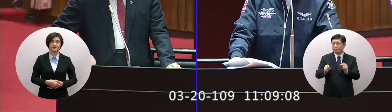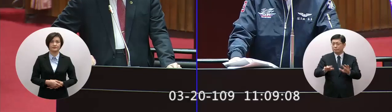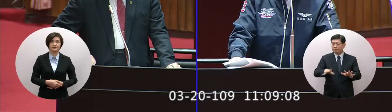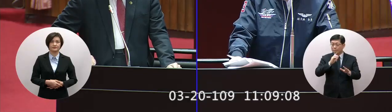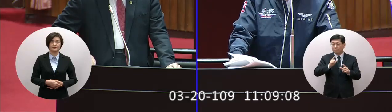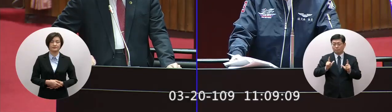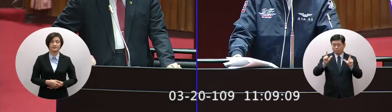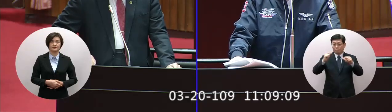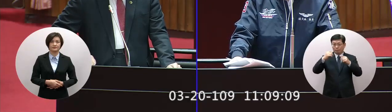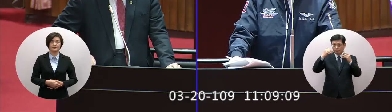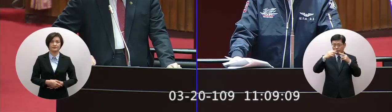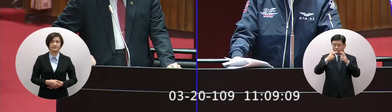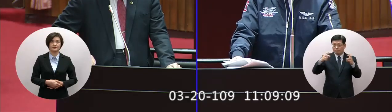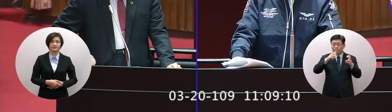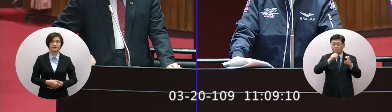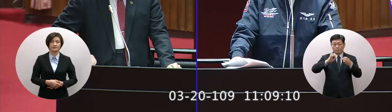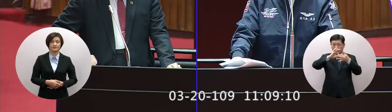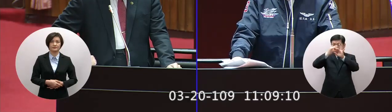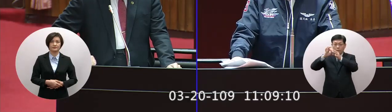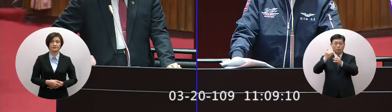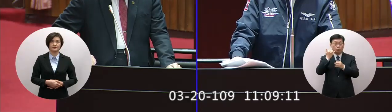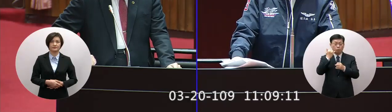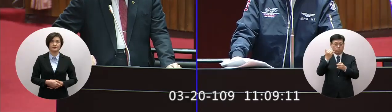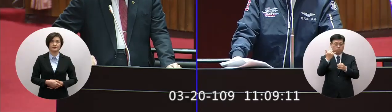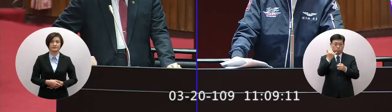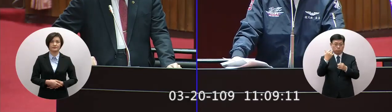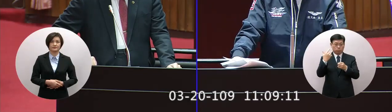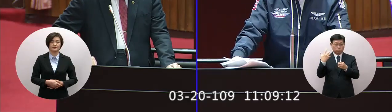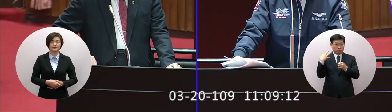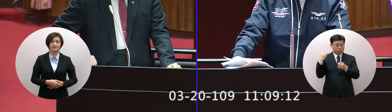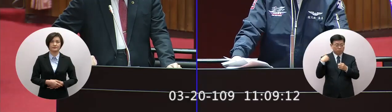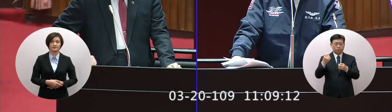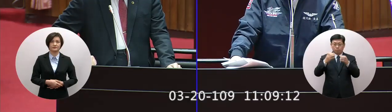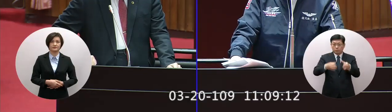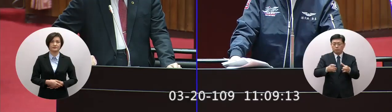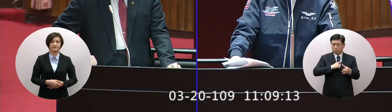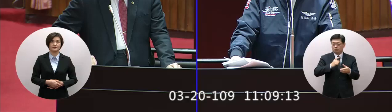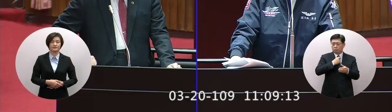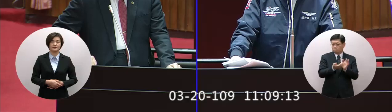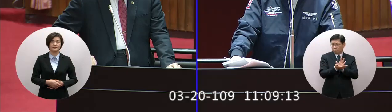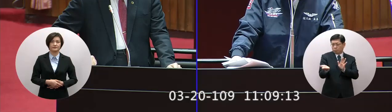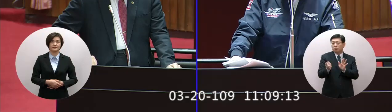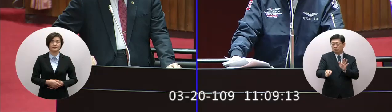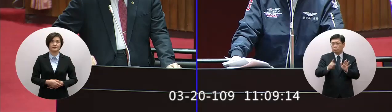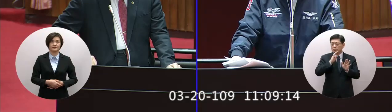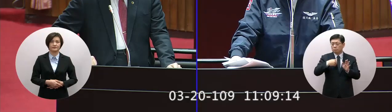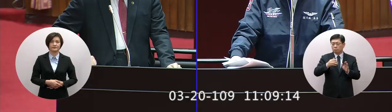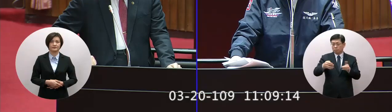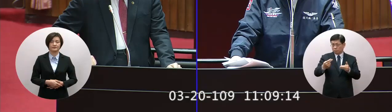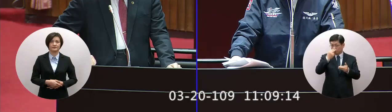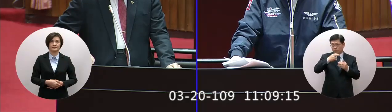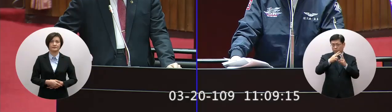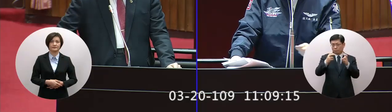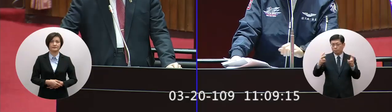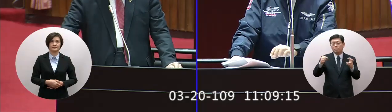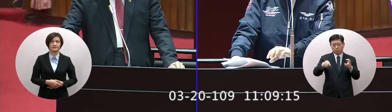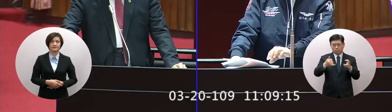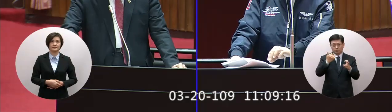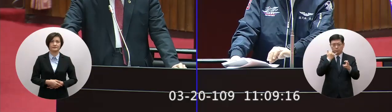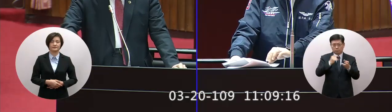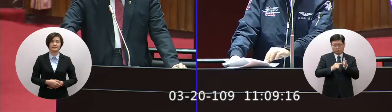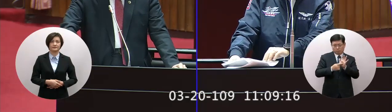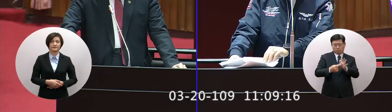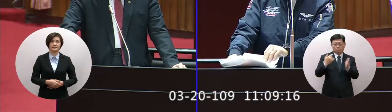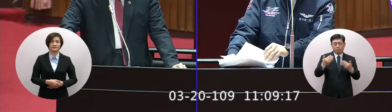这次的东京奥运，好，如果能够如期举办的话，他甚至要在东京去展示他们是一个氢能城这样子的一个宏高的